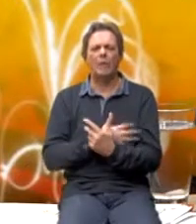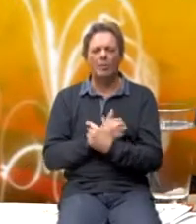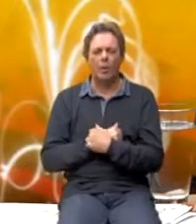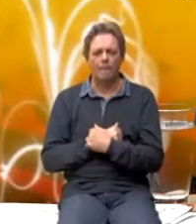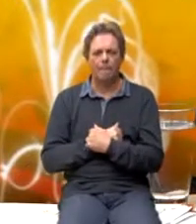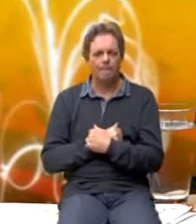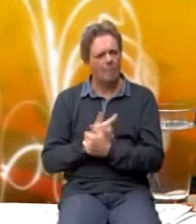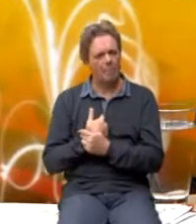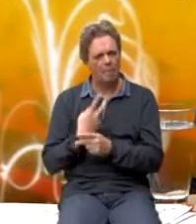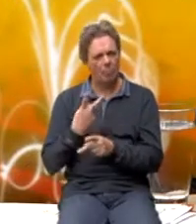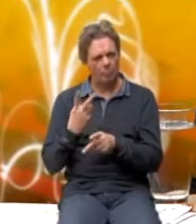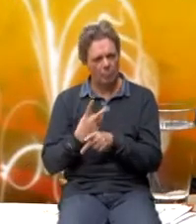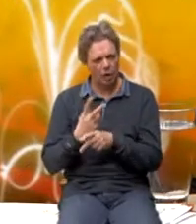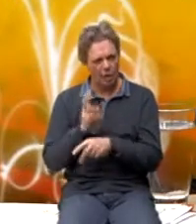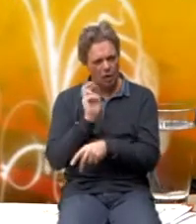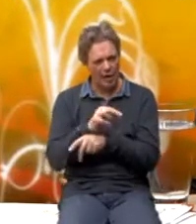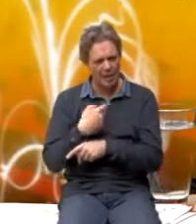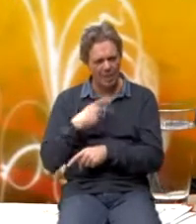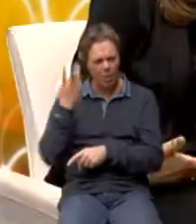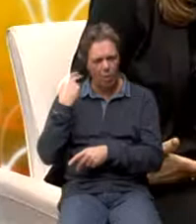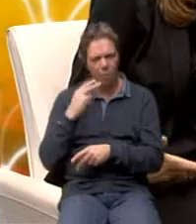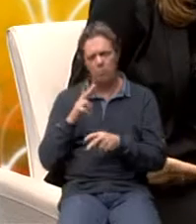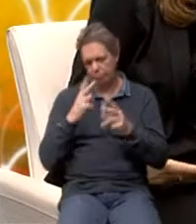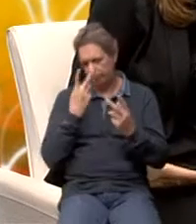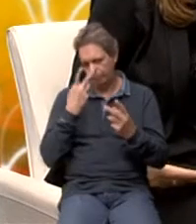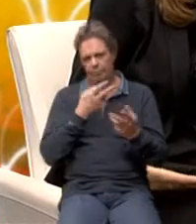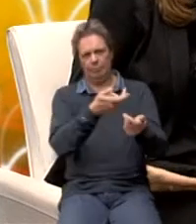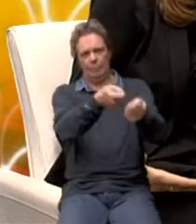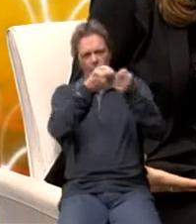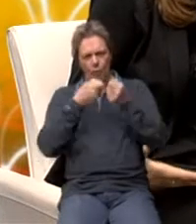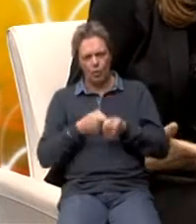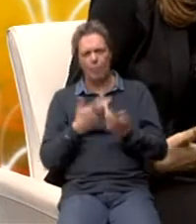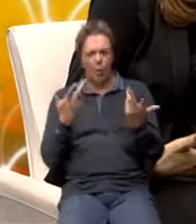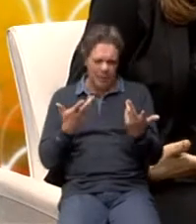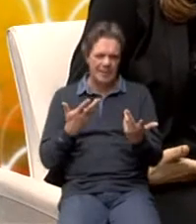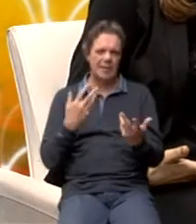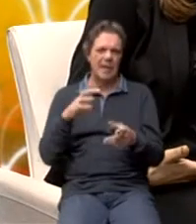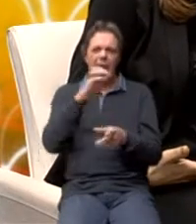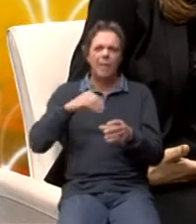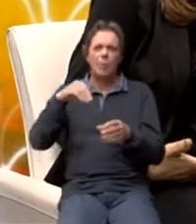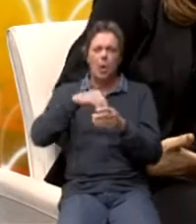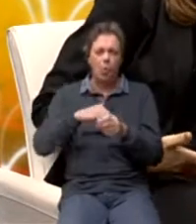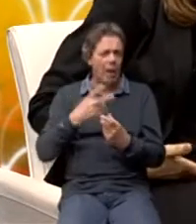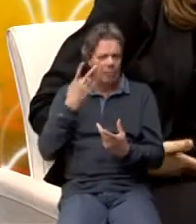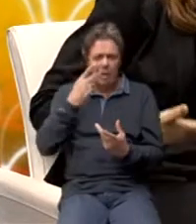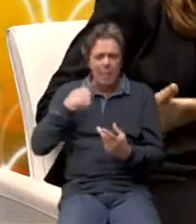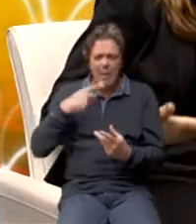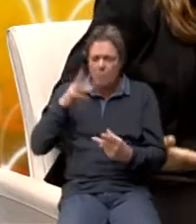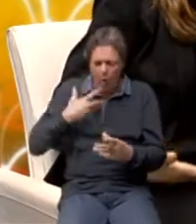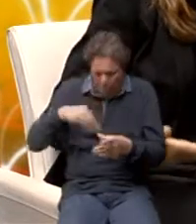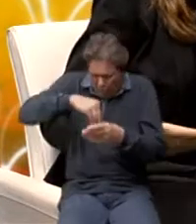Mi smo država članica. I mi imamo pravnu stečevinu Europske unije za ekološku proizvodnju. I mi je moramo implementirati. Mi vam vjerujemo. Mi